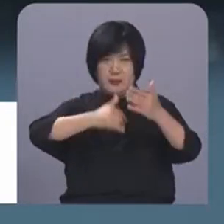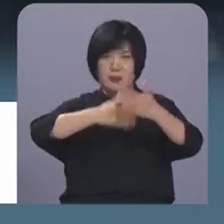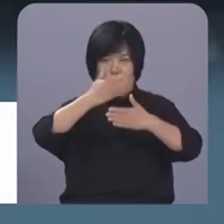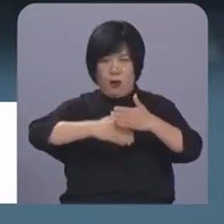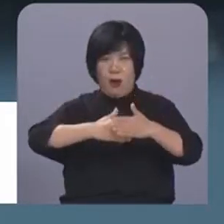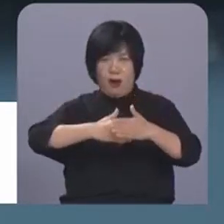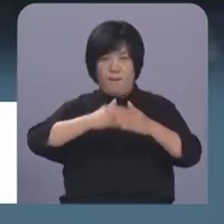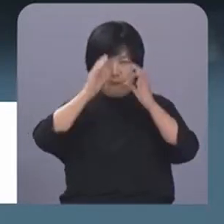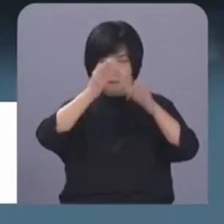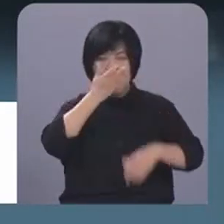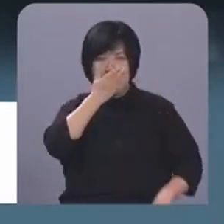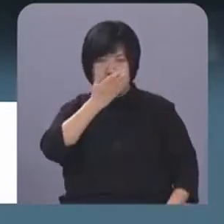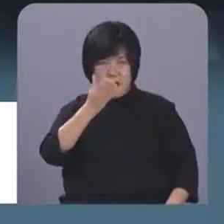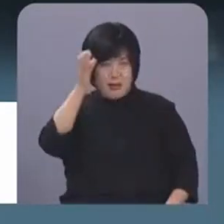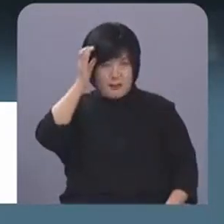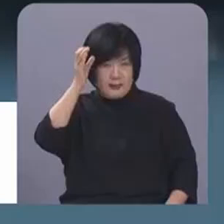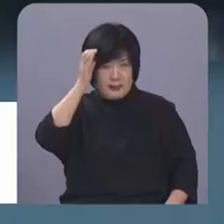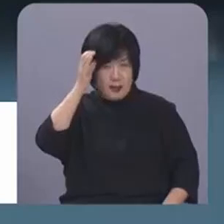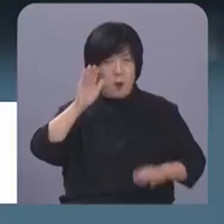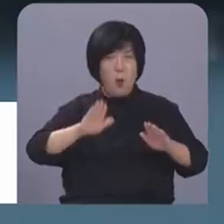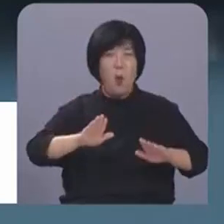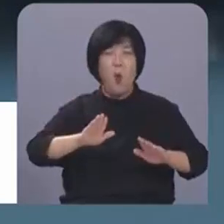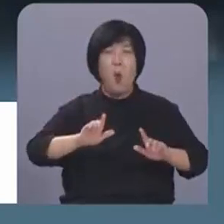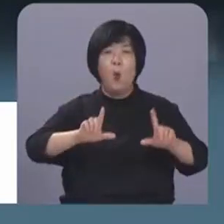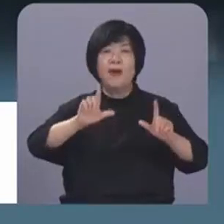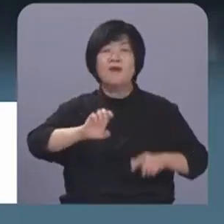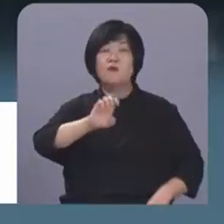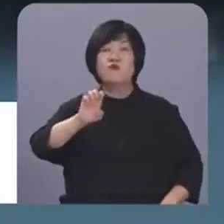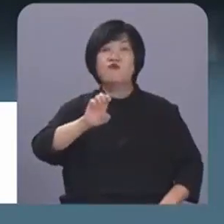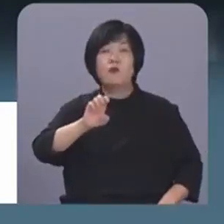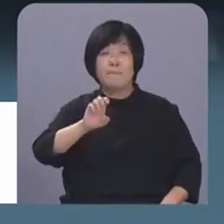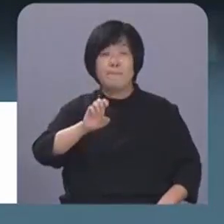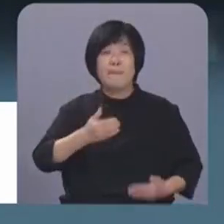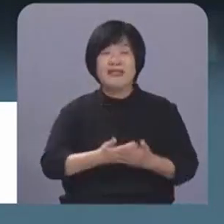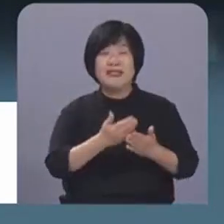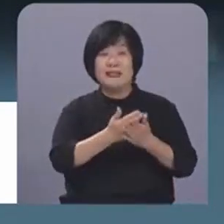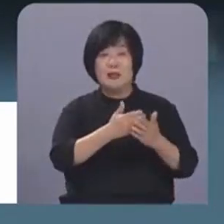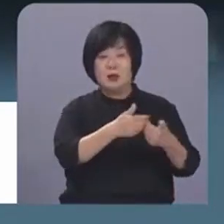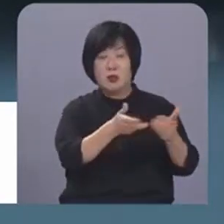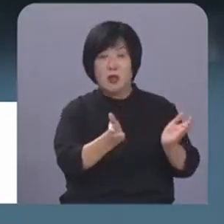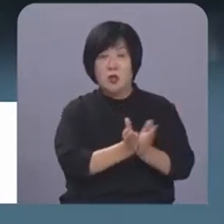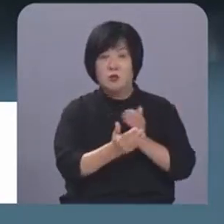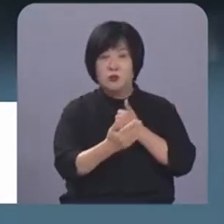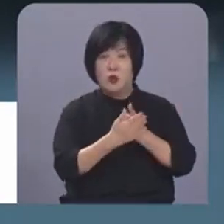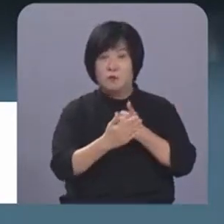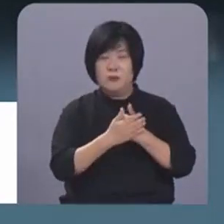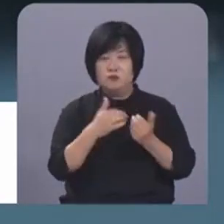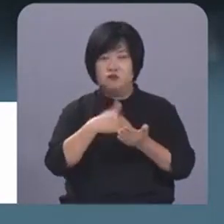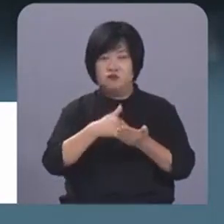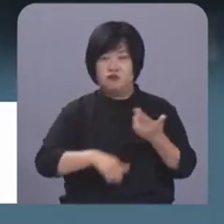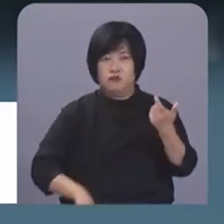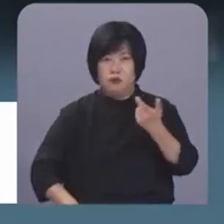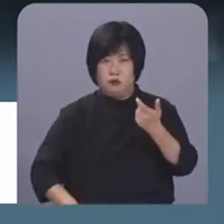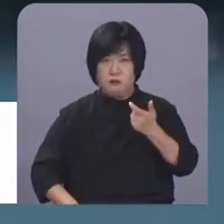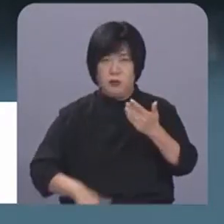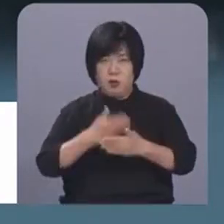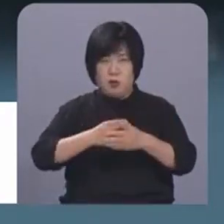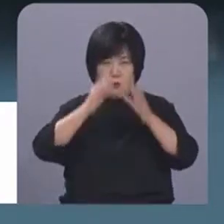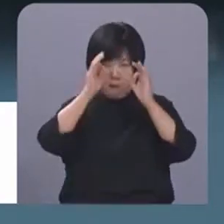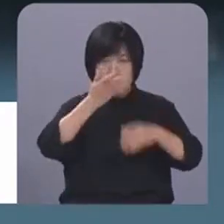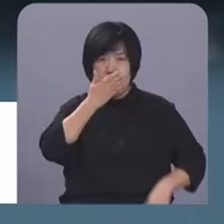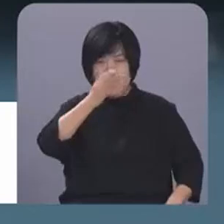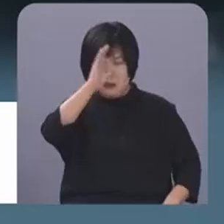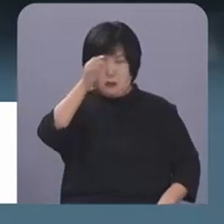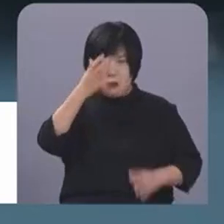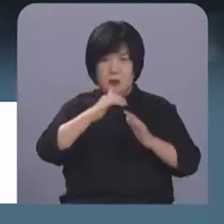점입니다. 올해는 유럽영화진흥기구 협조로 60편이 넘는 유럽영화가 소개됐는데요. 거장은